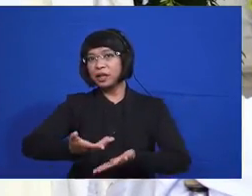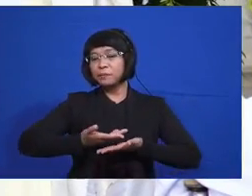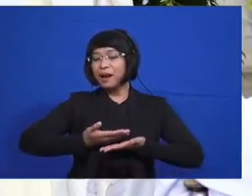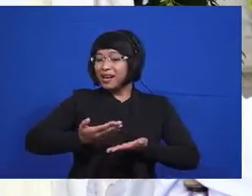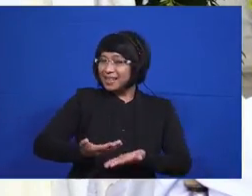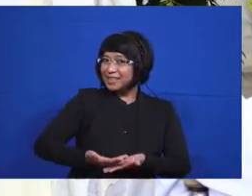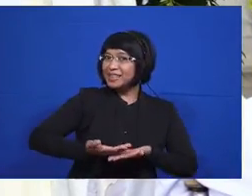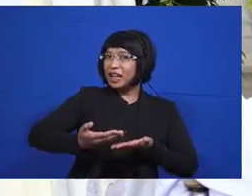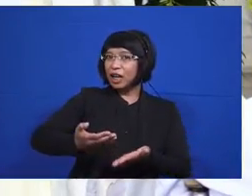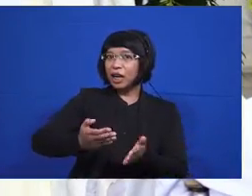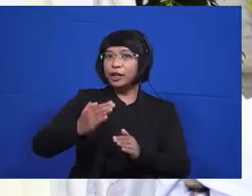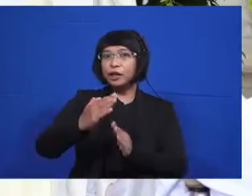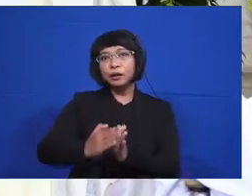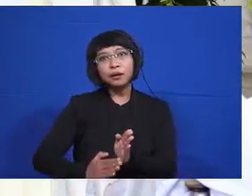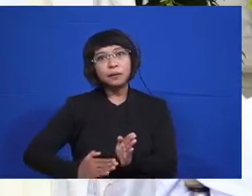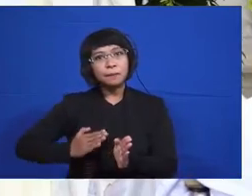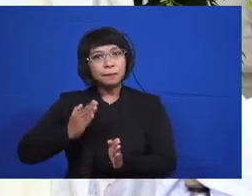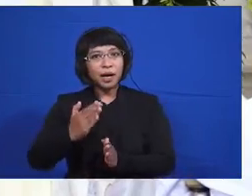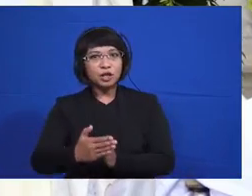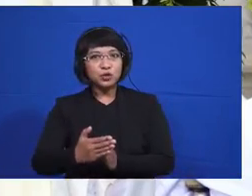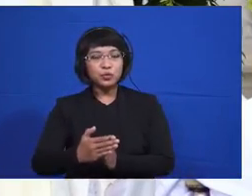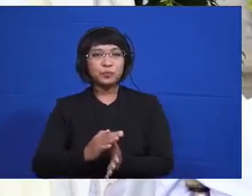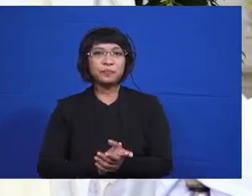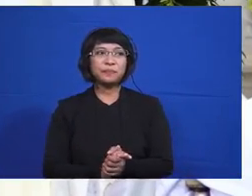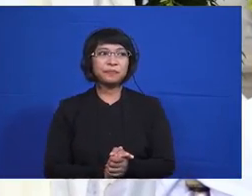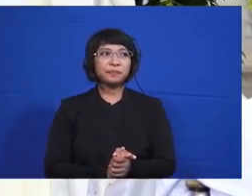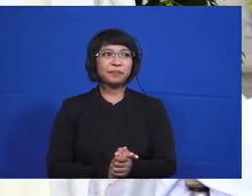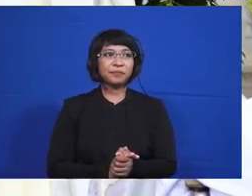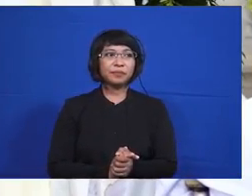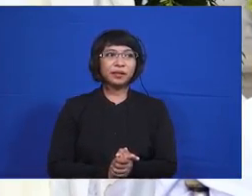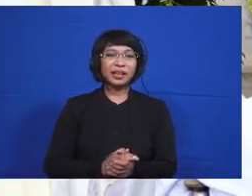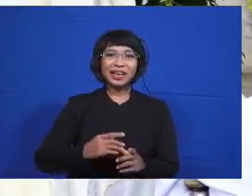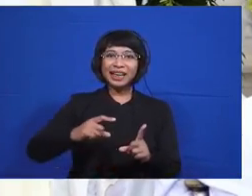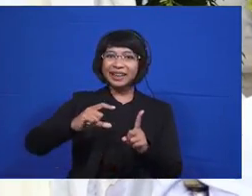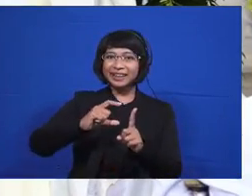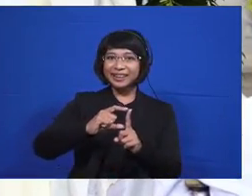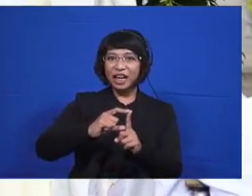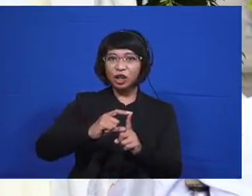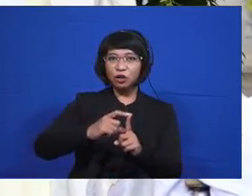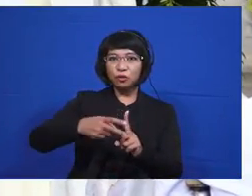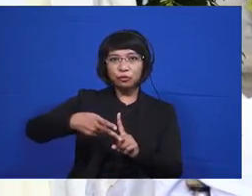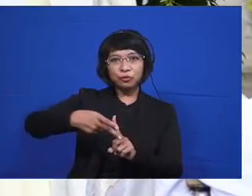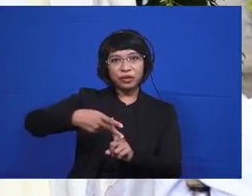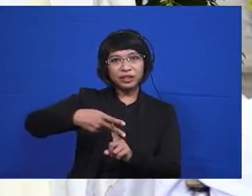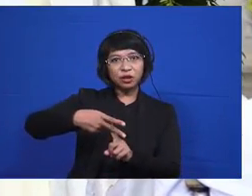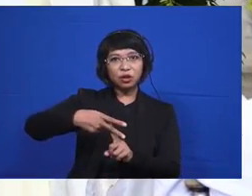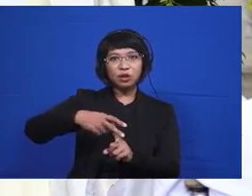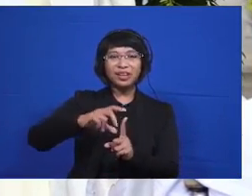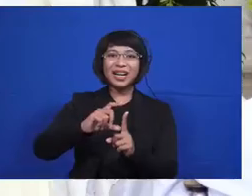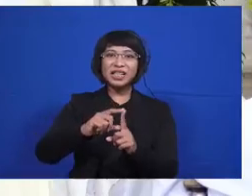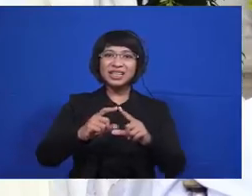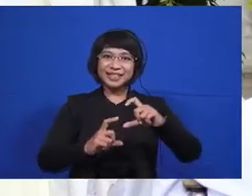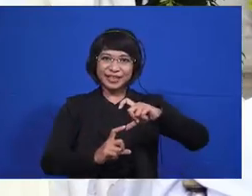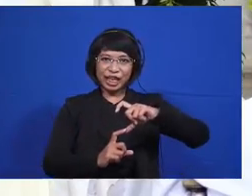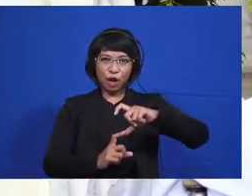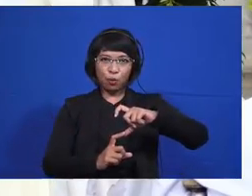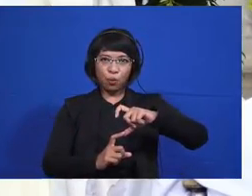Mereka adalah Diakon Marcelinus Victor Derajat Setiawan.